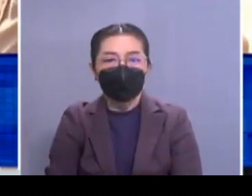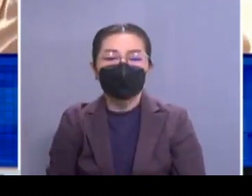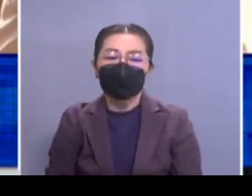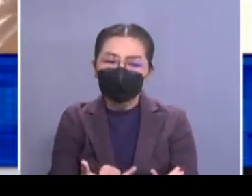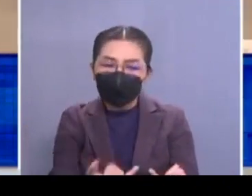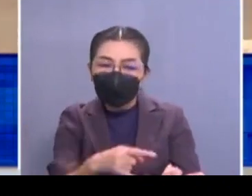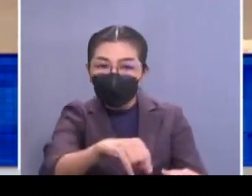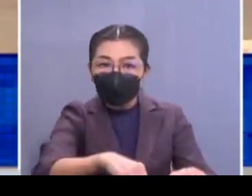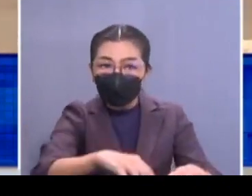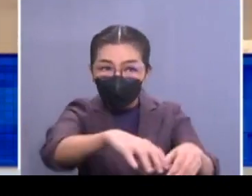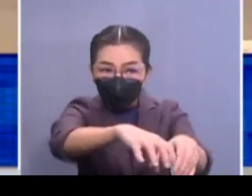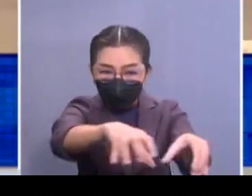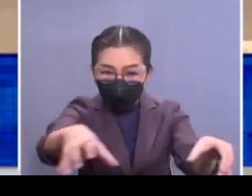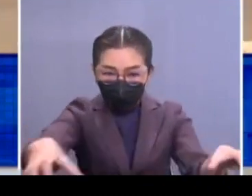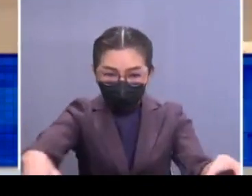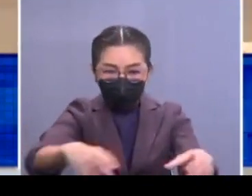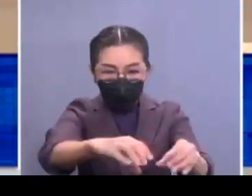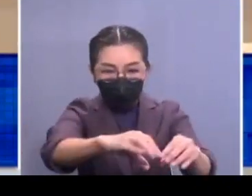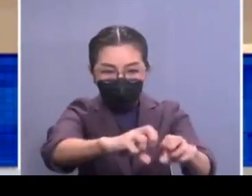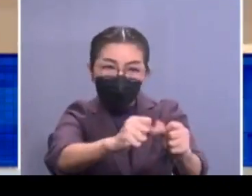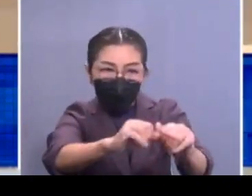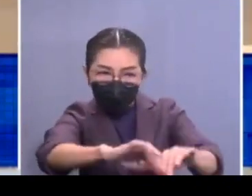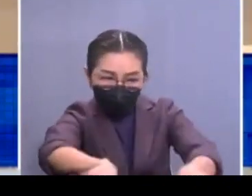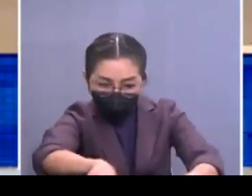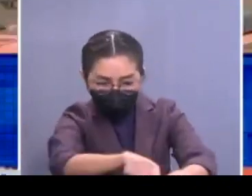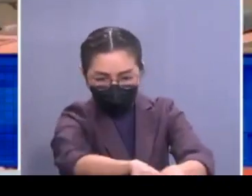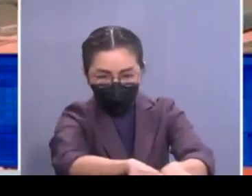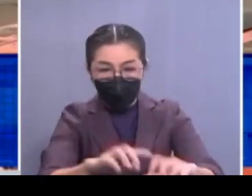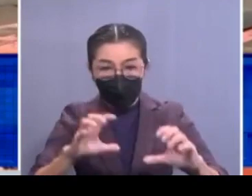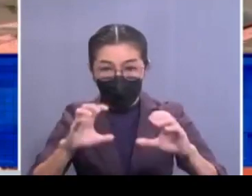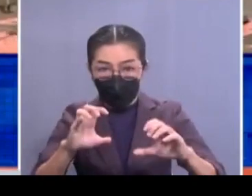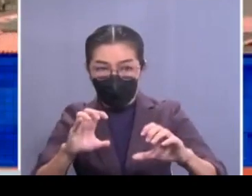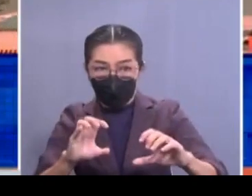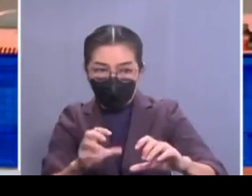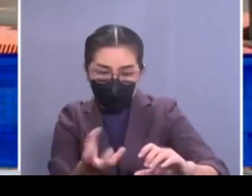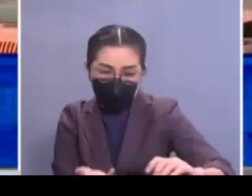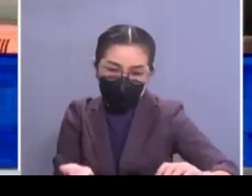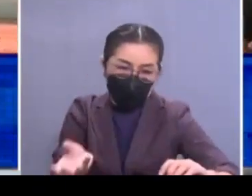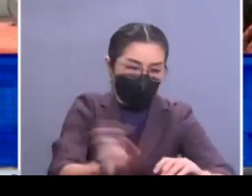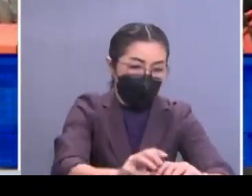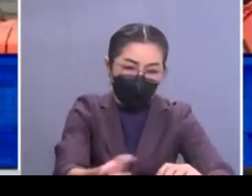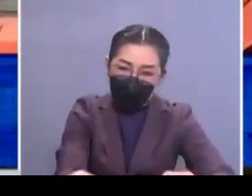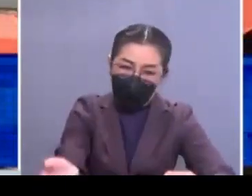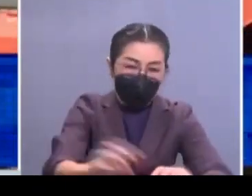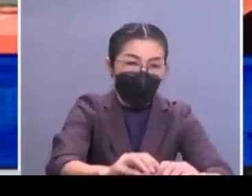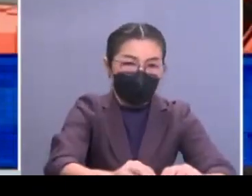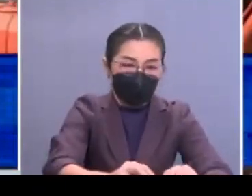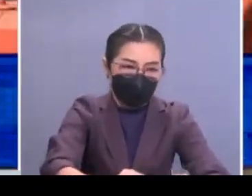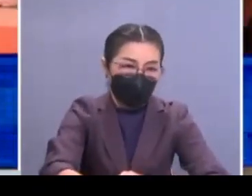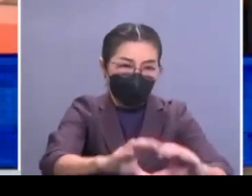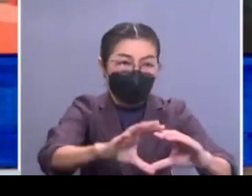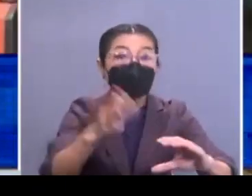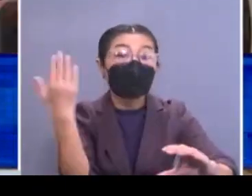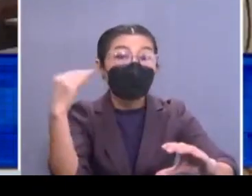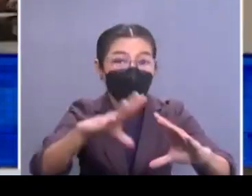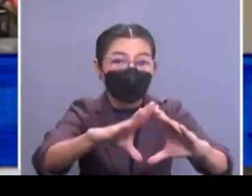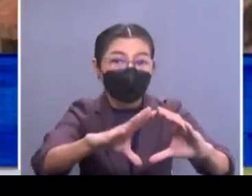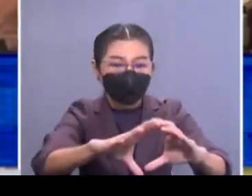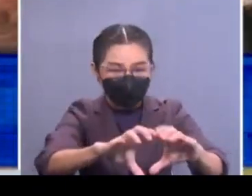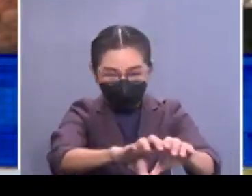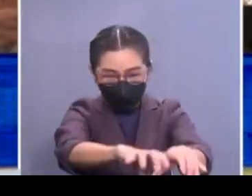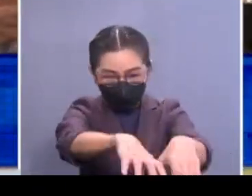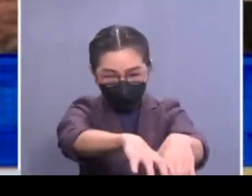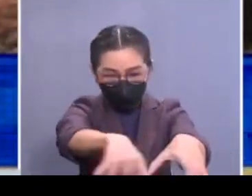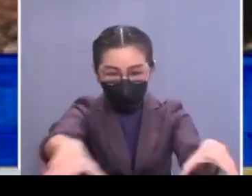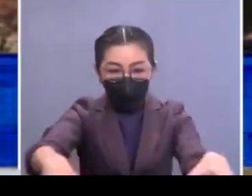ตอนนี้การซ่อมแซมเปลี่ยนแผนนะคะเป็นใช้ก้อนหินขนาดใหญ่ขนลงไปถมตรงจุดที่คันดินผนังกั้นน้ำทรุดพังเสียหายได้เลยค่ะเ